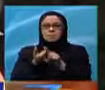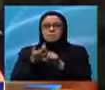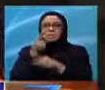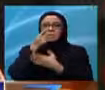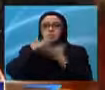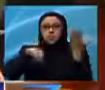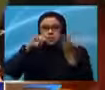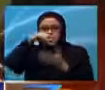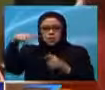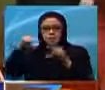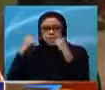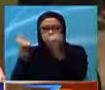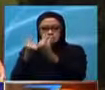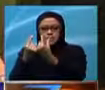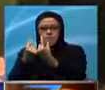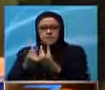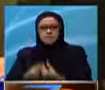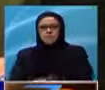pasal grup.